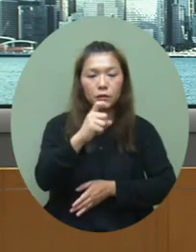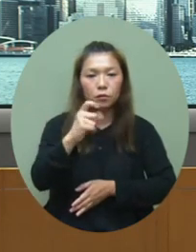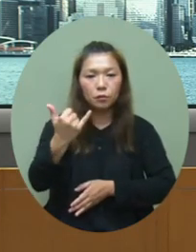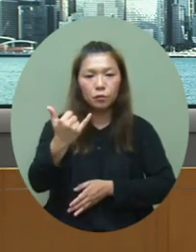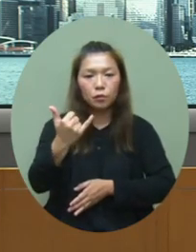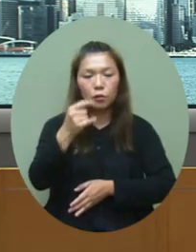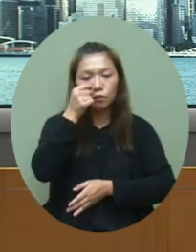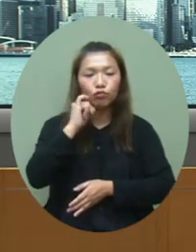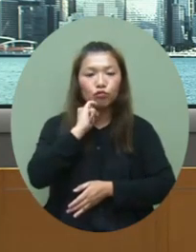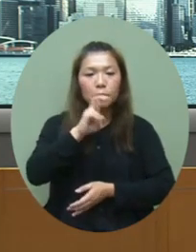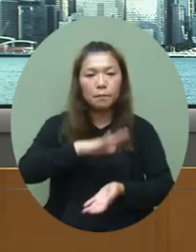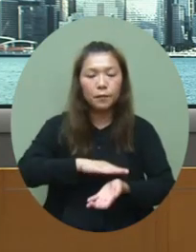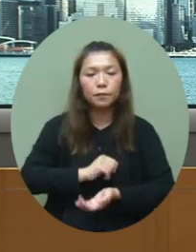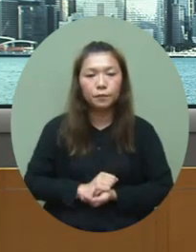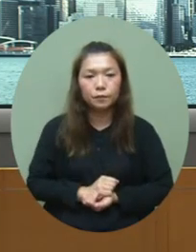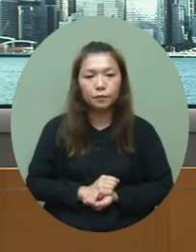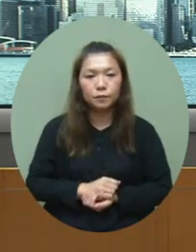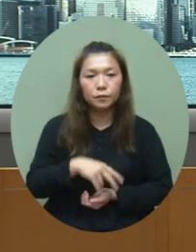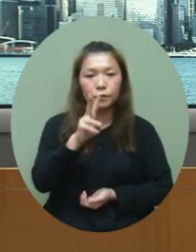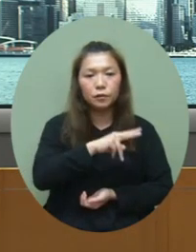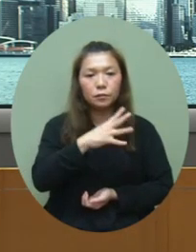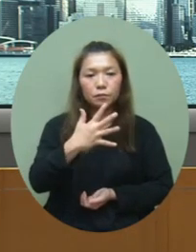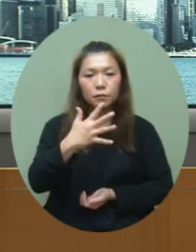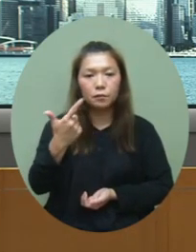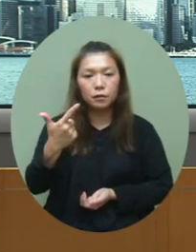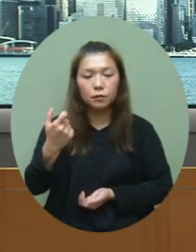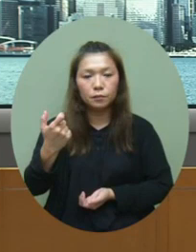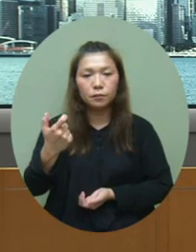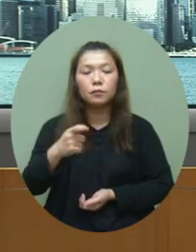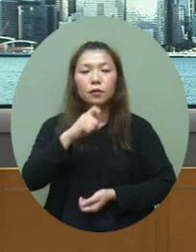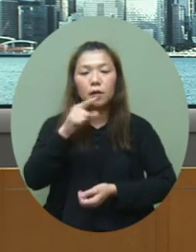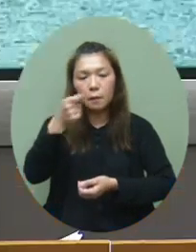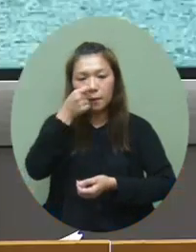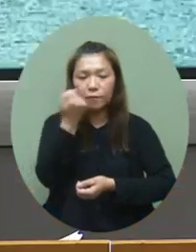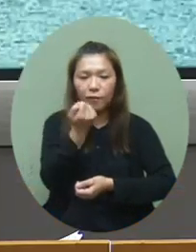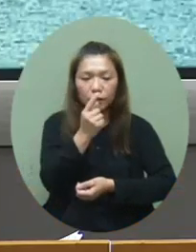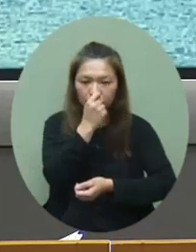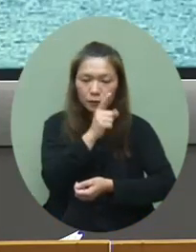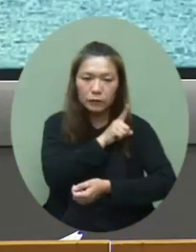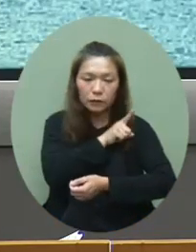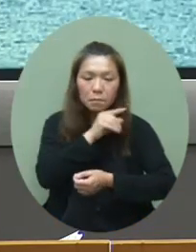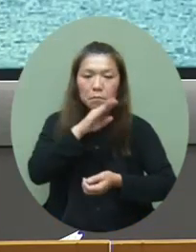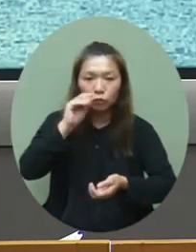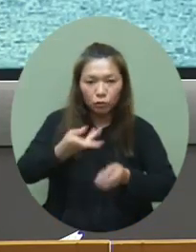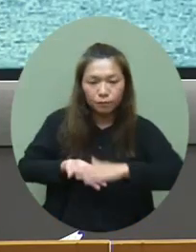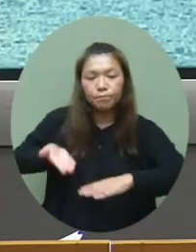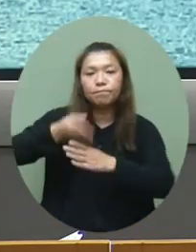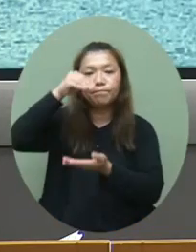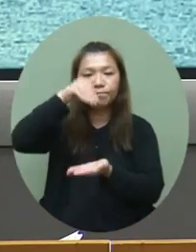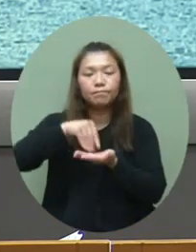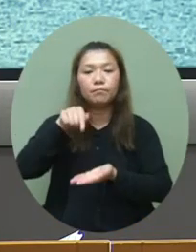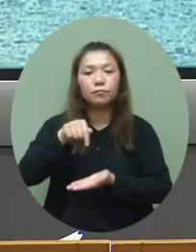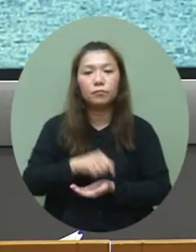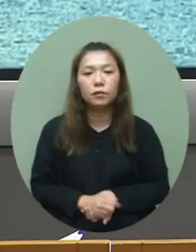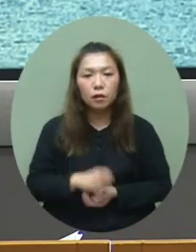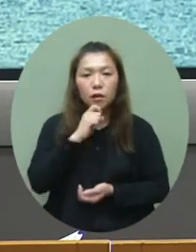1496宗核酸检测阳性，同埋2580宗係快速檢測陽性，係經核實嘅樣本。另